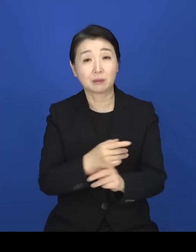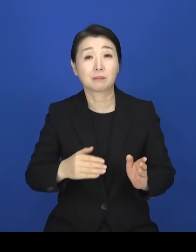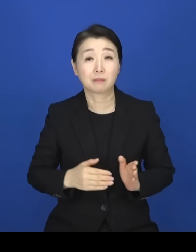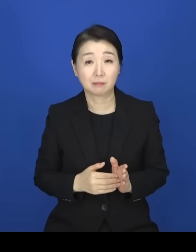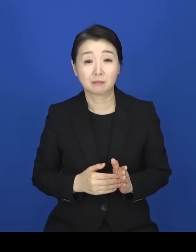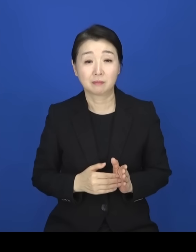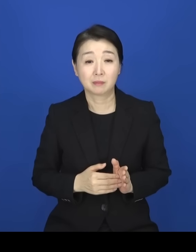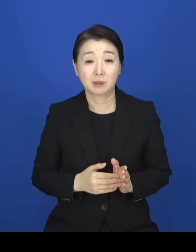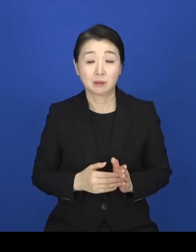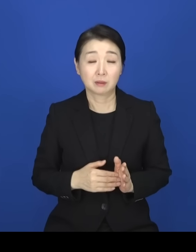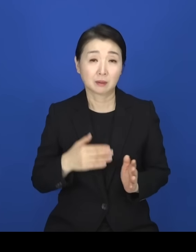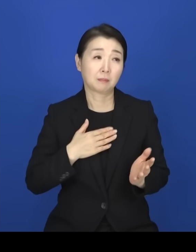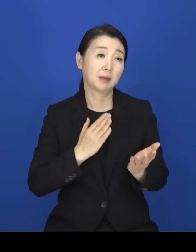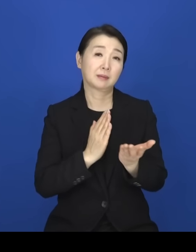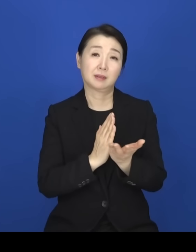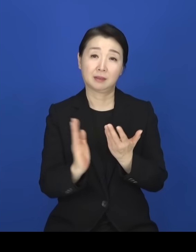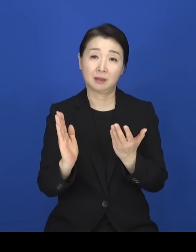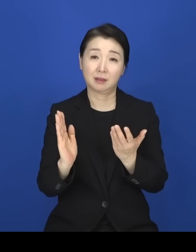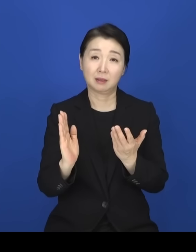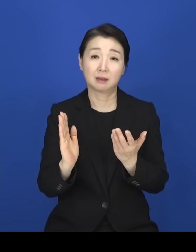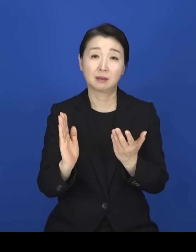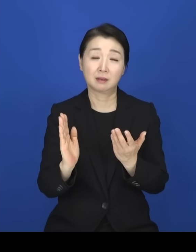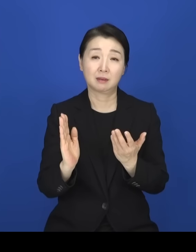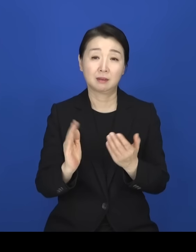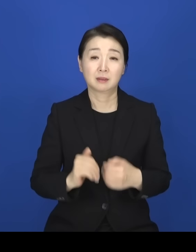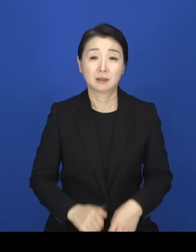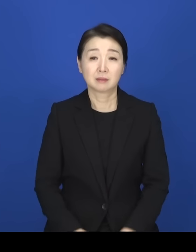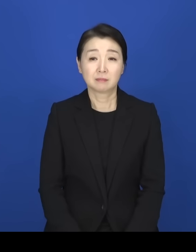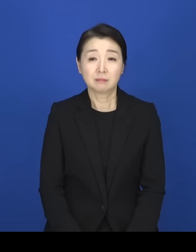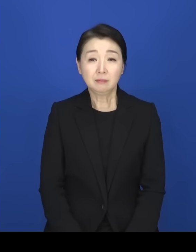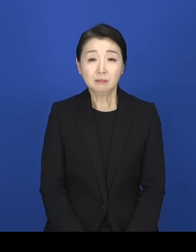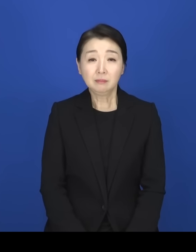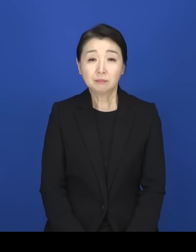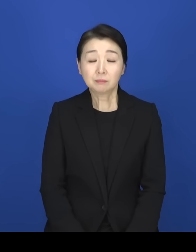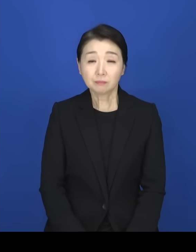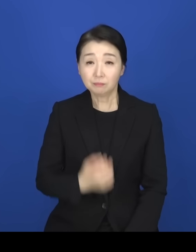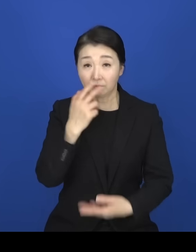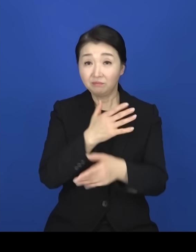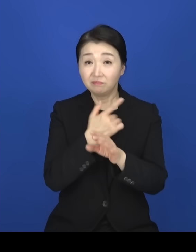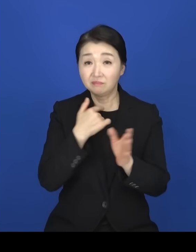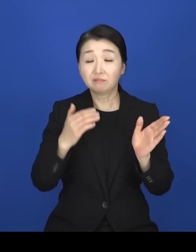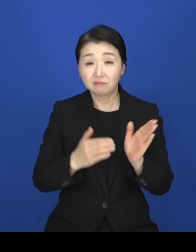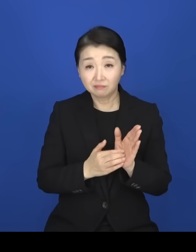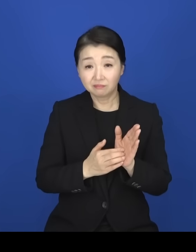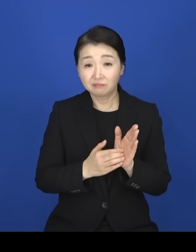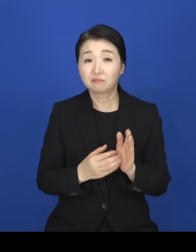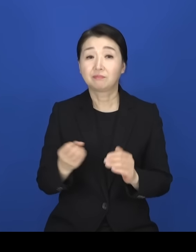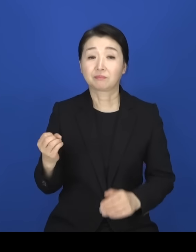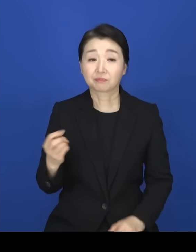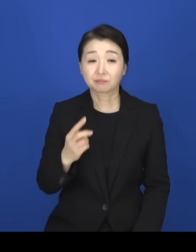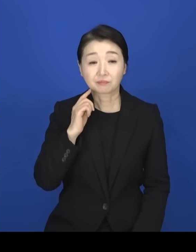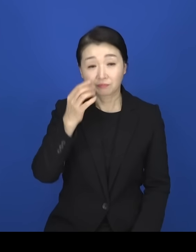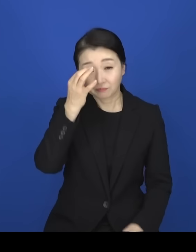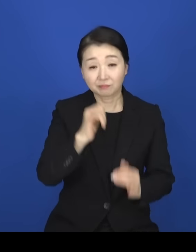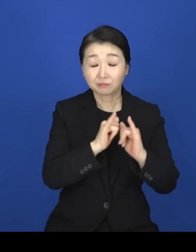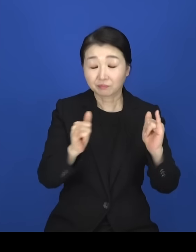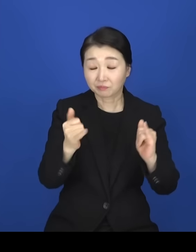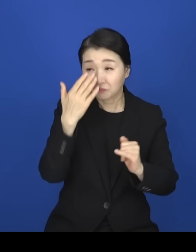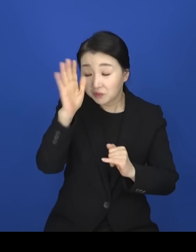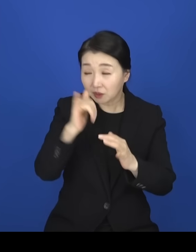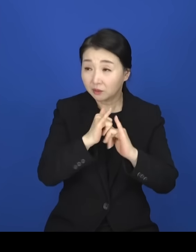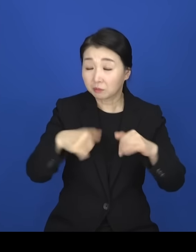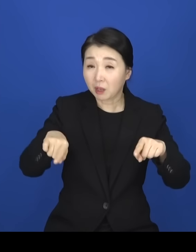네. 너무 안 맞는 거예요. 안 맞죠. 예. 저희는 꽁트를 했었고 그리고 예능인들은 좀 모르는